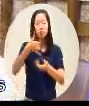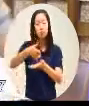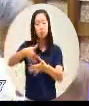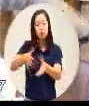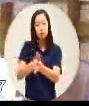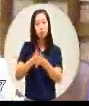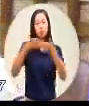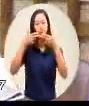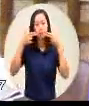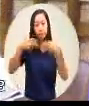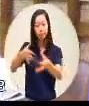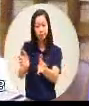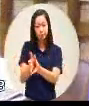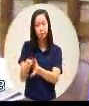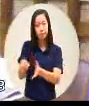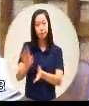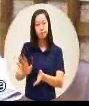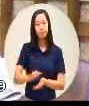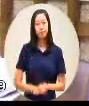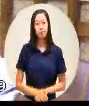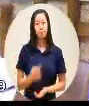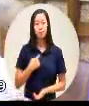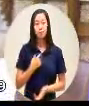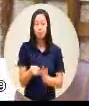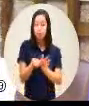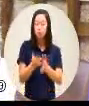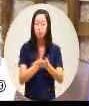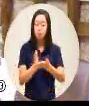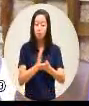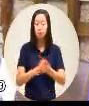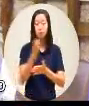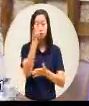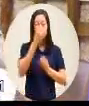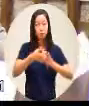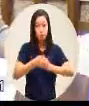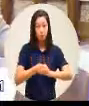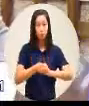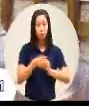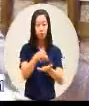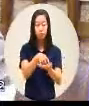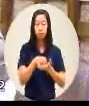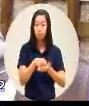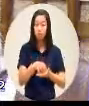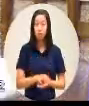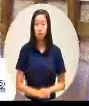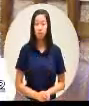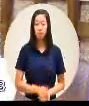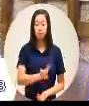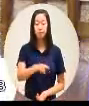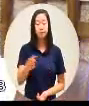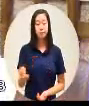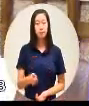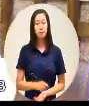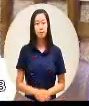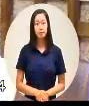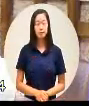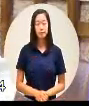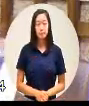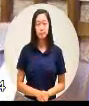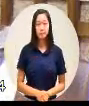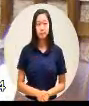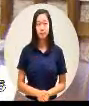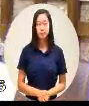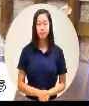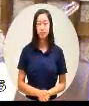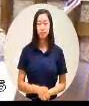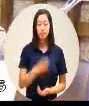体。那我刚这样子看的时候，我们检定证照，来我们看下一页这个